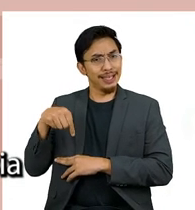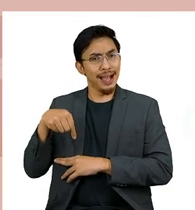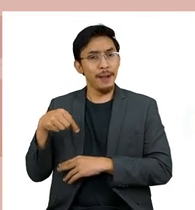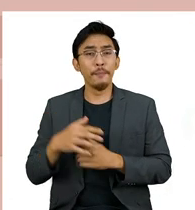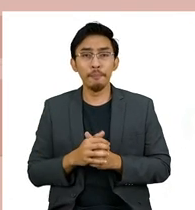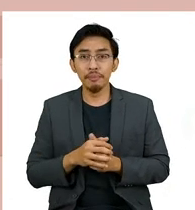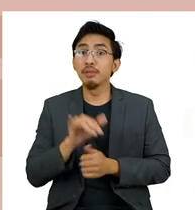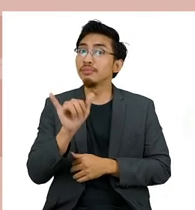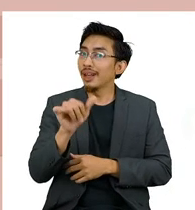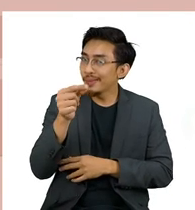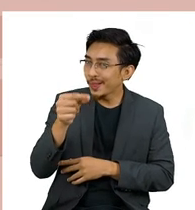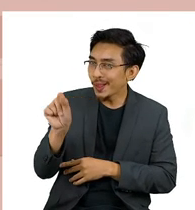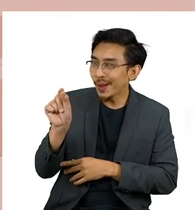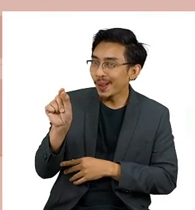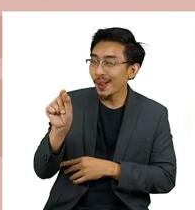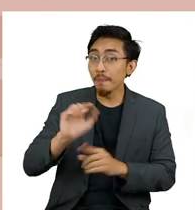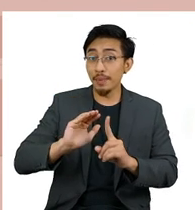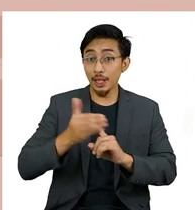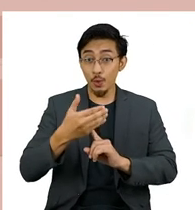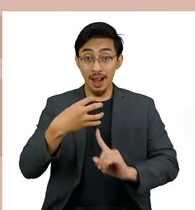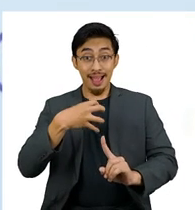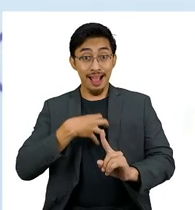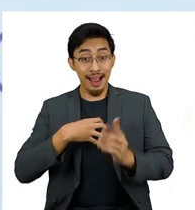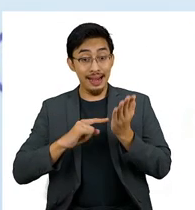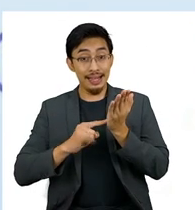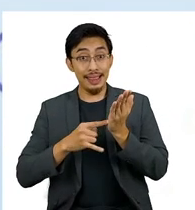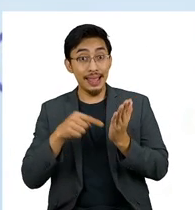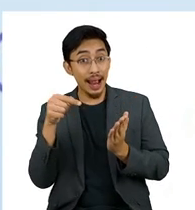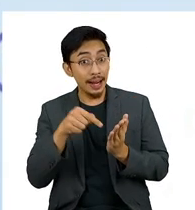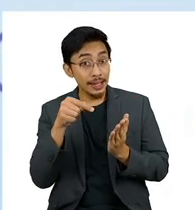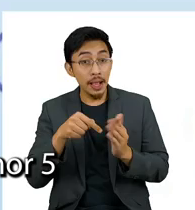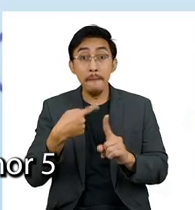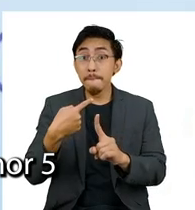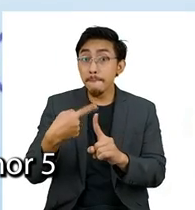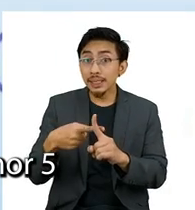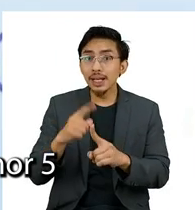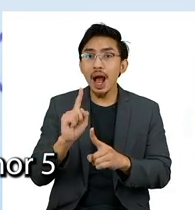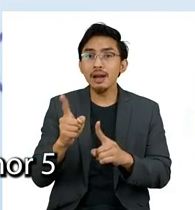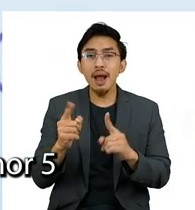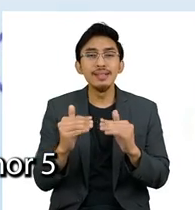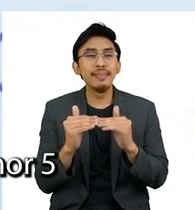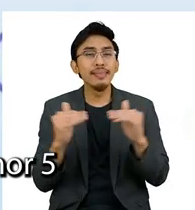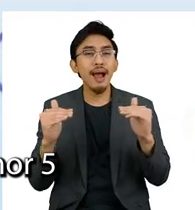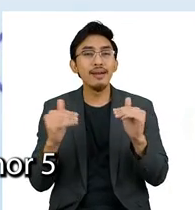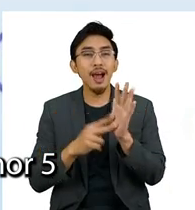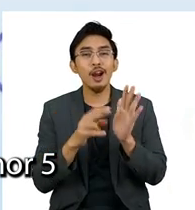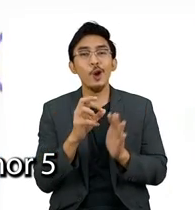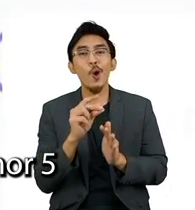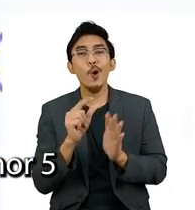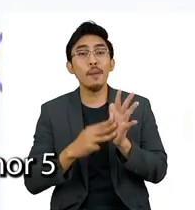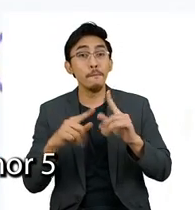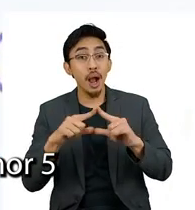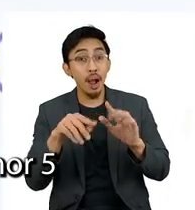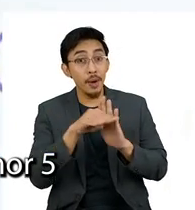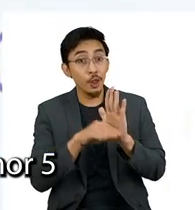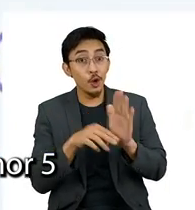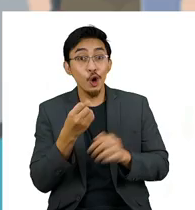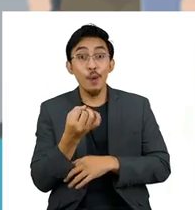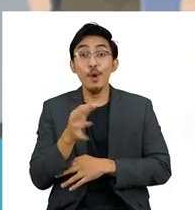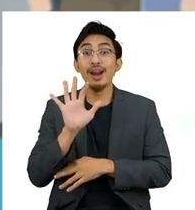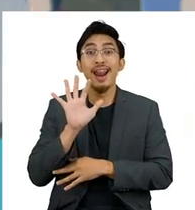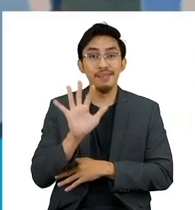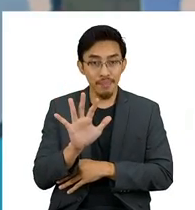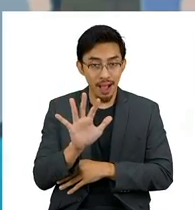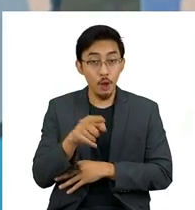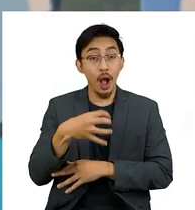Indonesia. Banget! Perlindungan hak digital di Indonesia juga ditambah dengan adanya standar norma dan pengaturan nomor 5